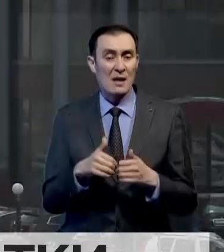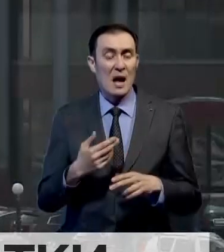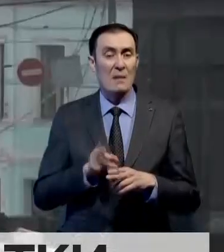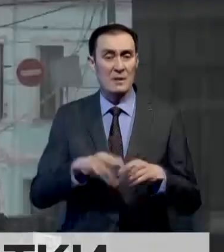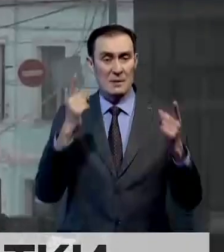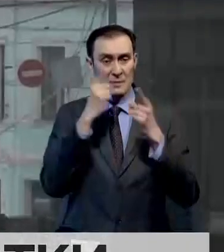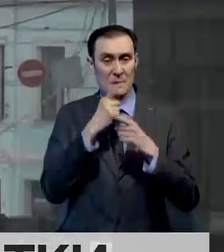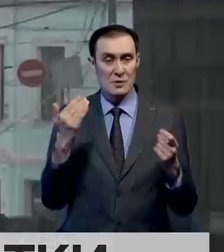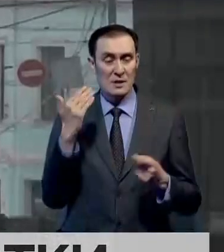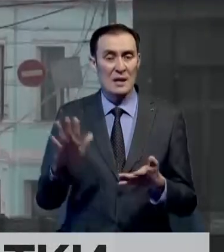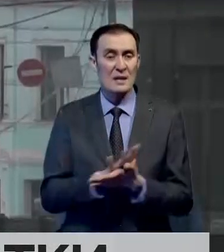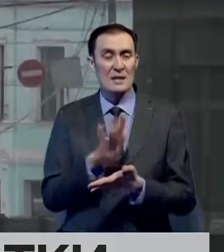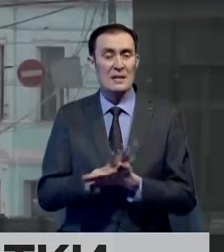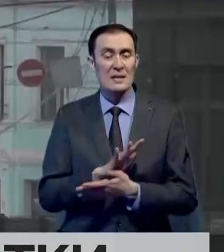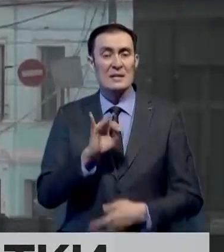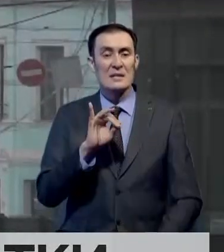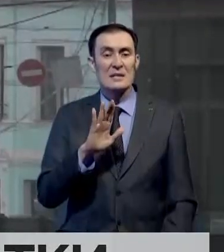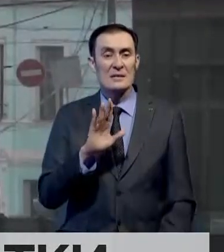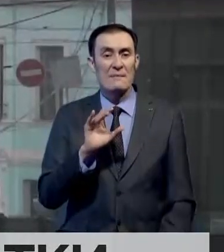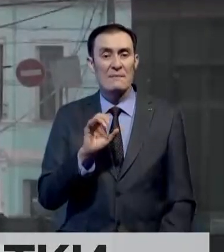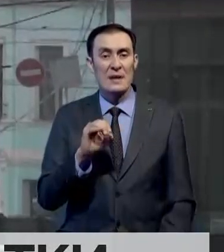Об этом сообщает издание «Известия».